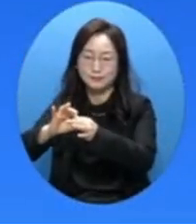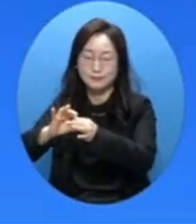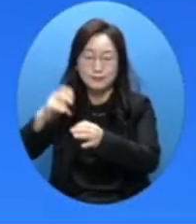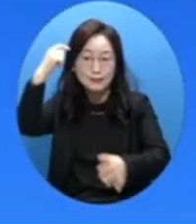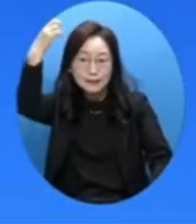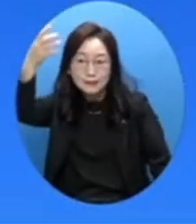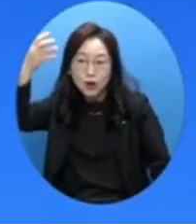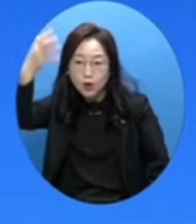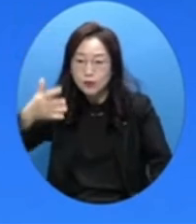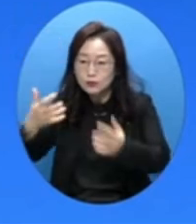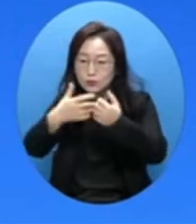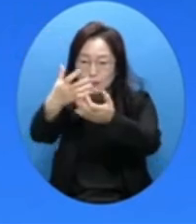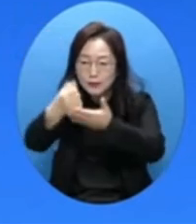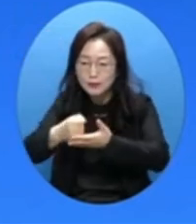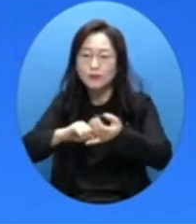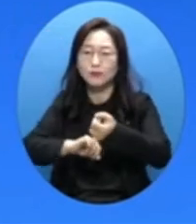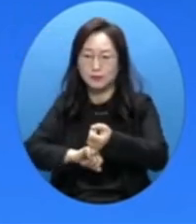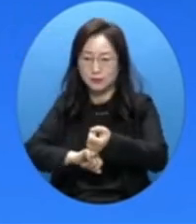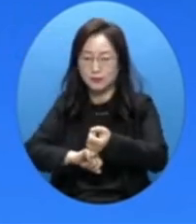영적으로 충만을 받아야 됩니다.